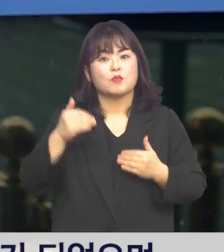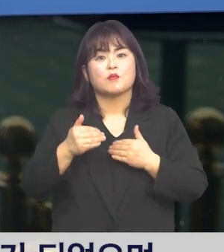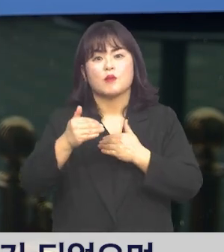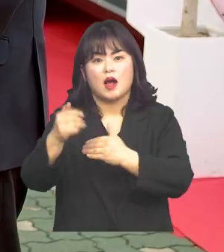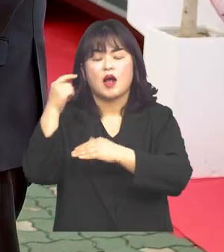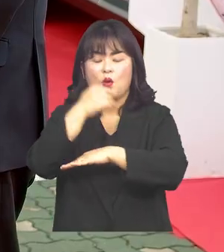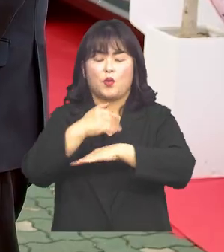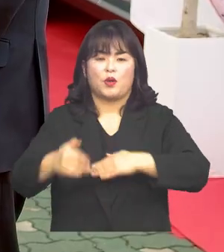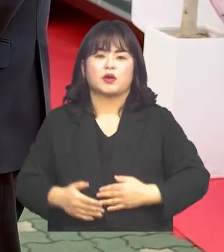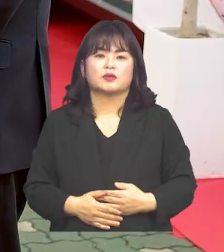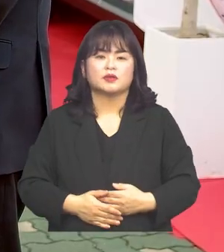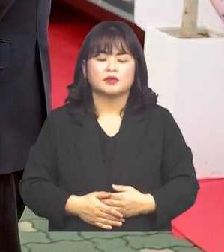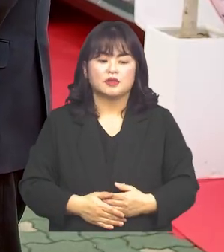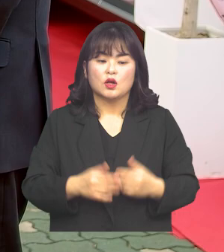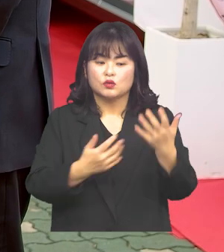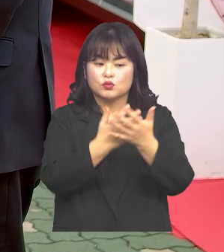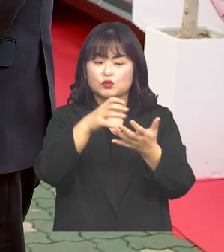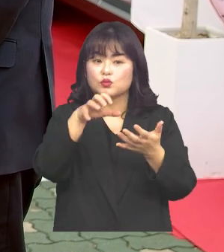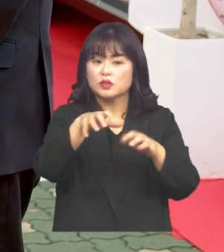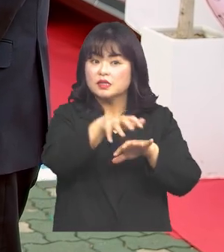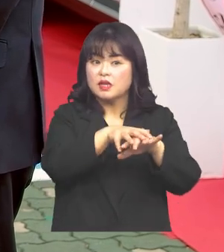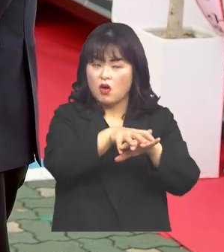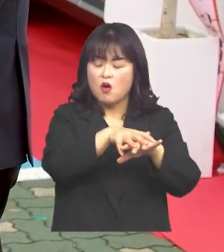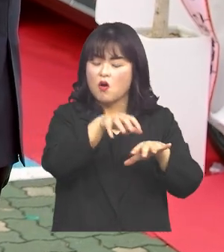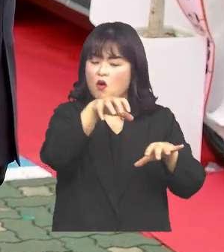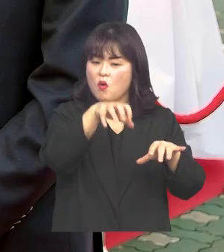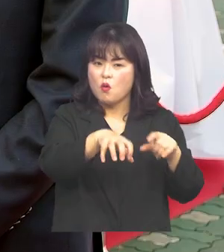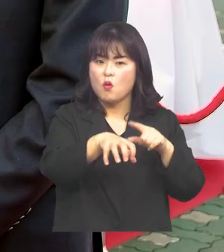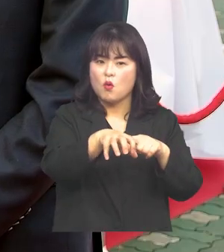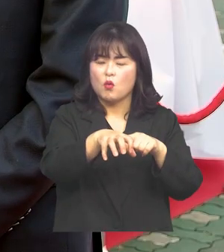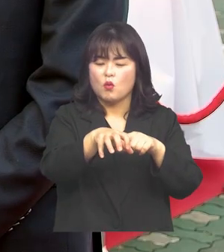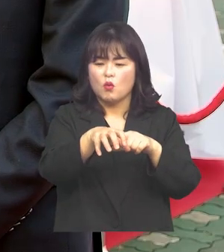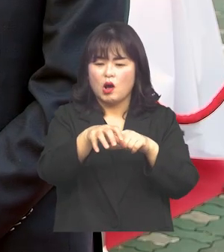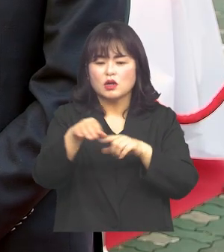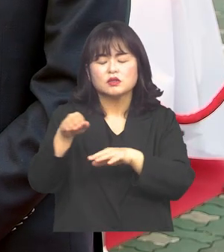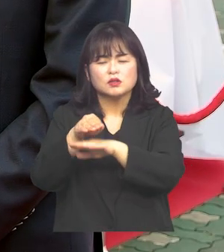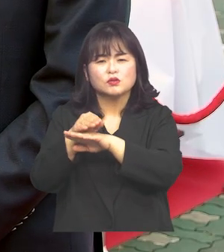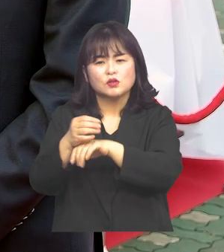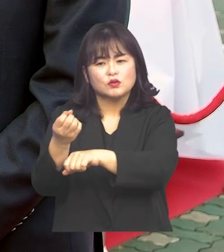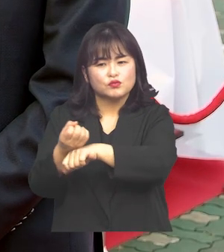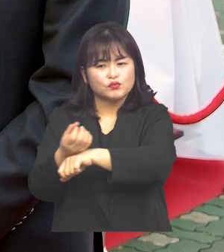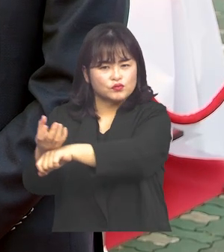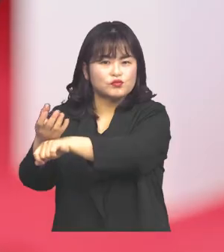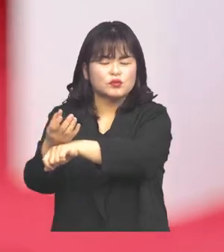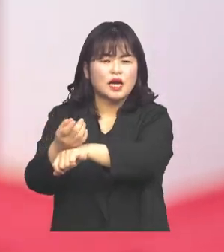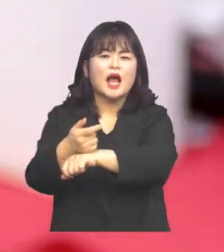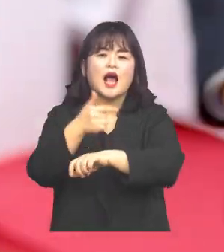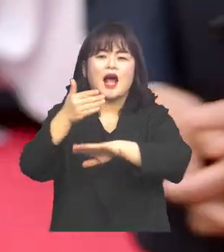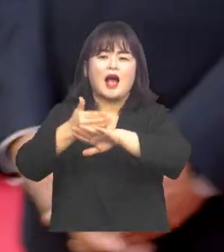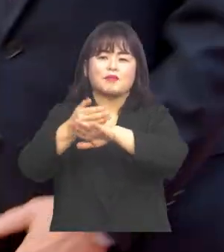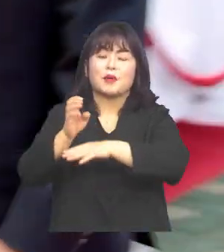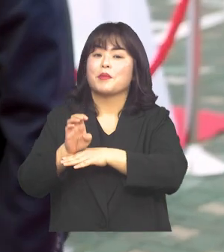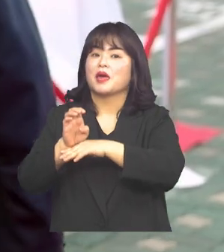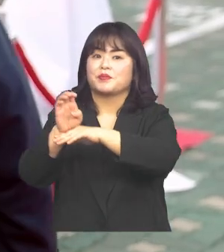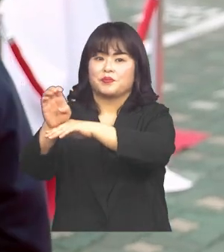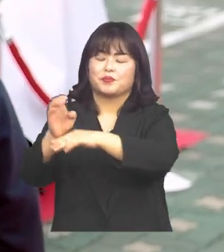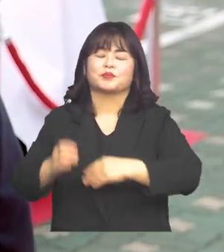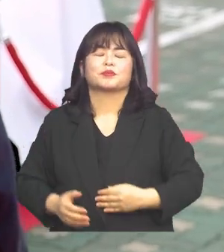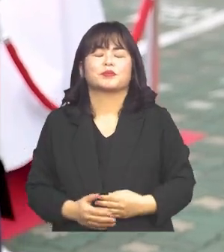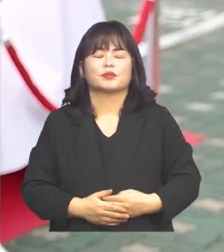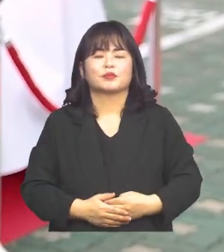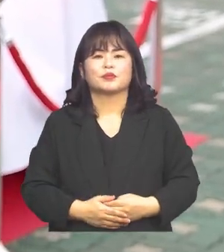수행할 것이며 용인 서부 의용소방대 연합회는 이날 소방대 지원에 대해 감사할 뜻으로 이 시장에게